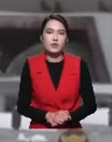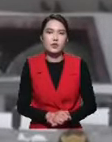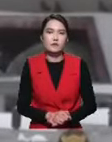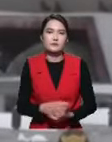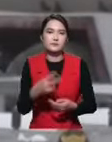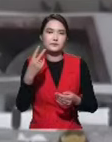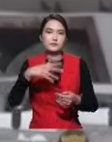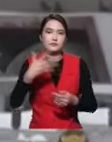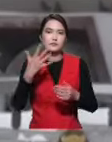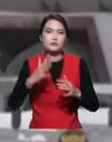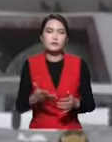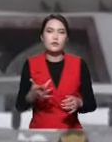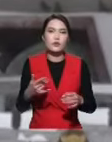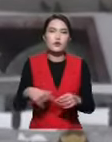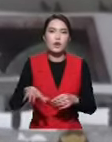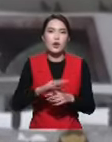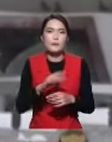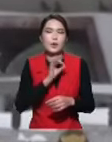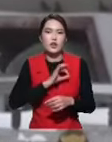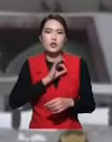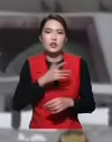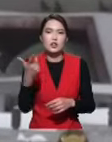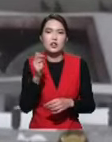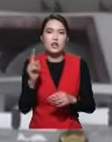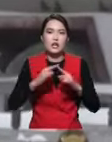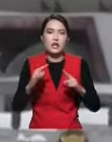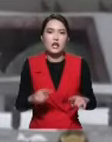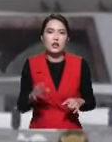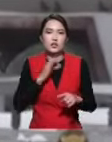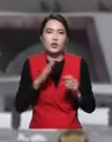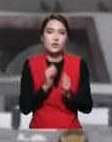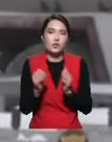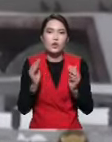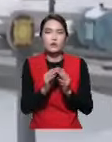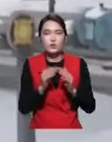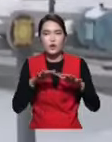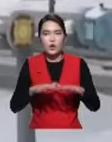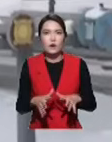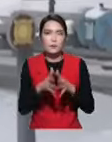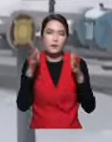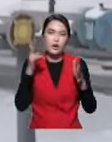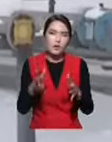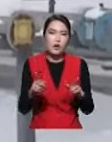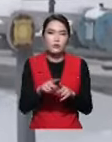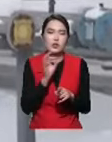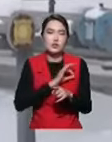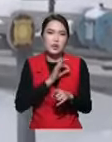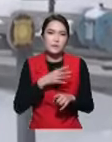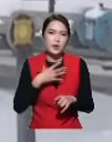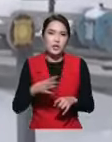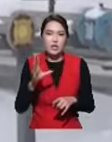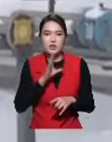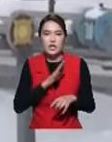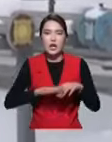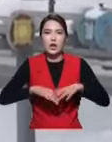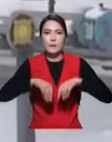95% города обеспечено природным газом. Чаще всего баллоны используют те, кто постоянно живет в дачных массивах, на зимовках. На газоналивных станциях есть